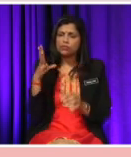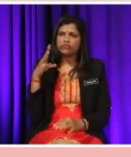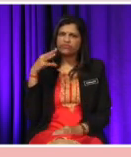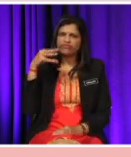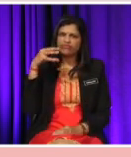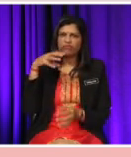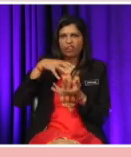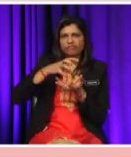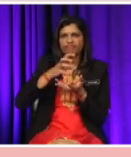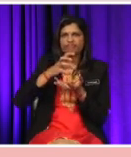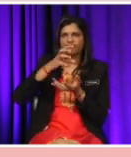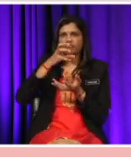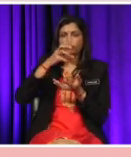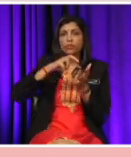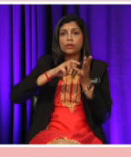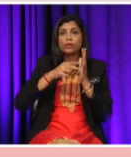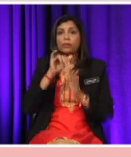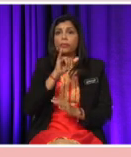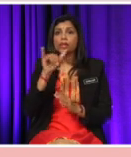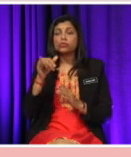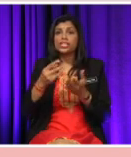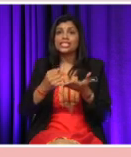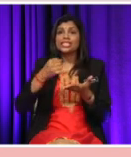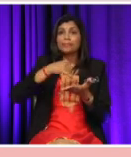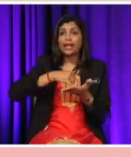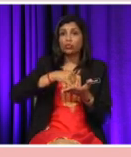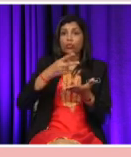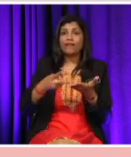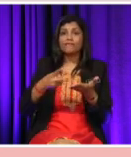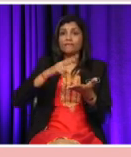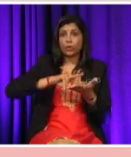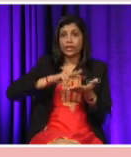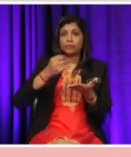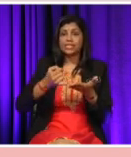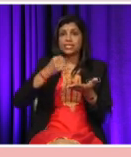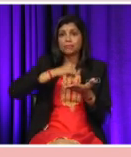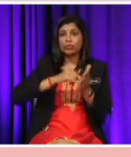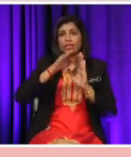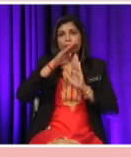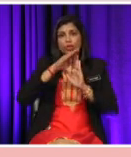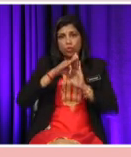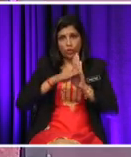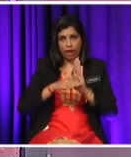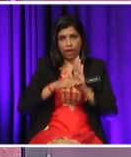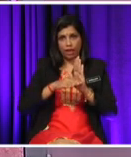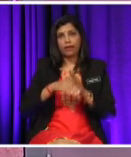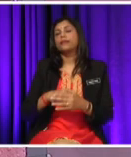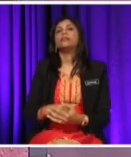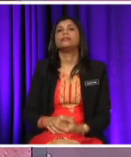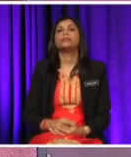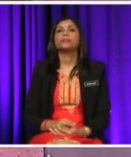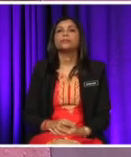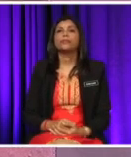udara itu berkurang bila suhu berkurang Oke jadi daripada eksperimen Oke